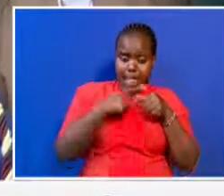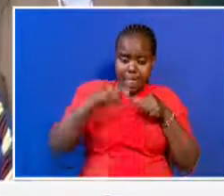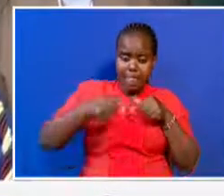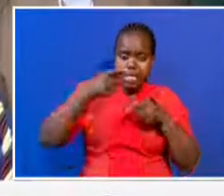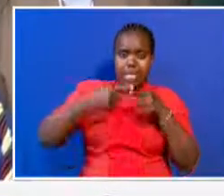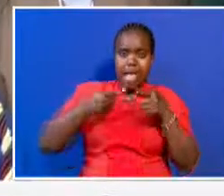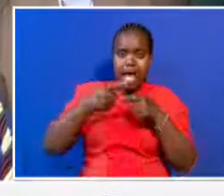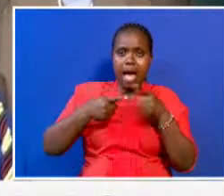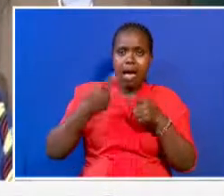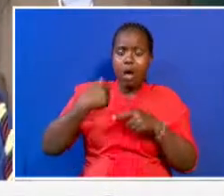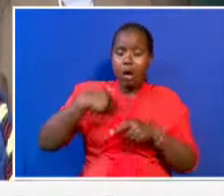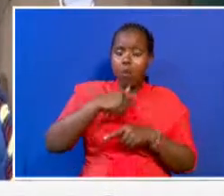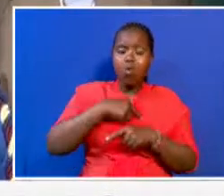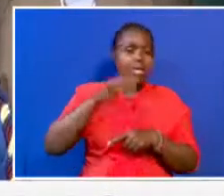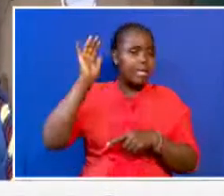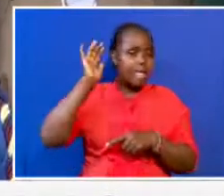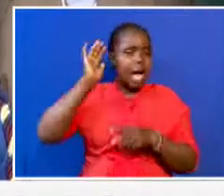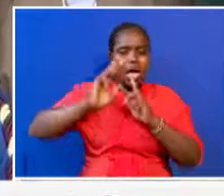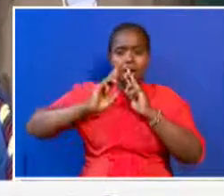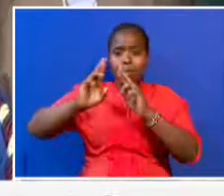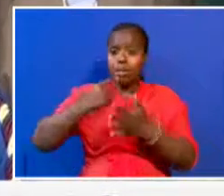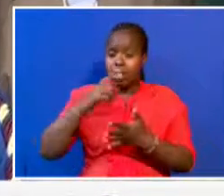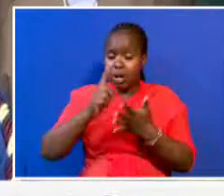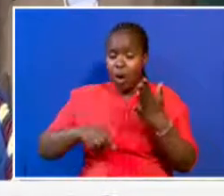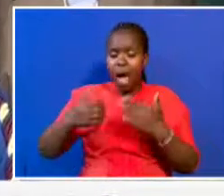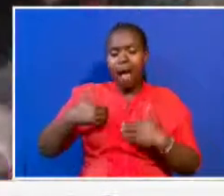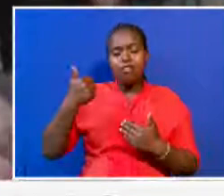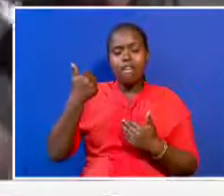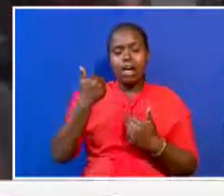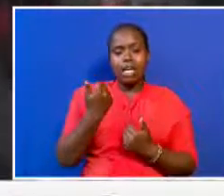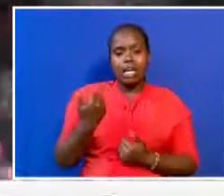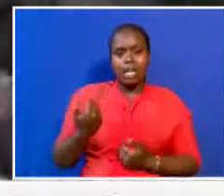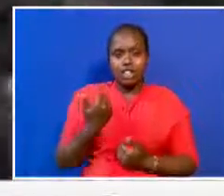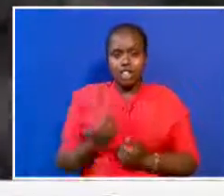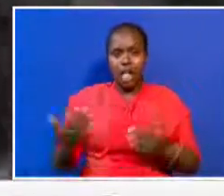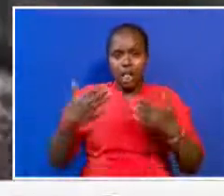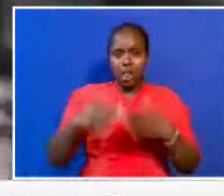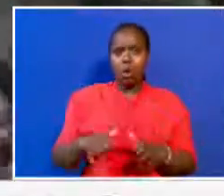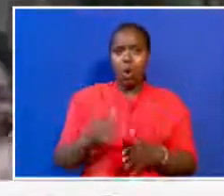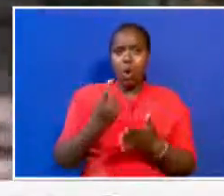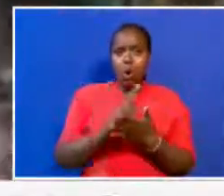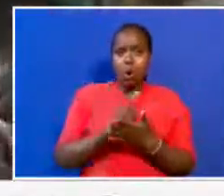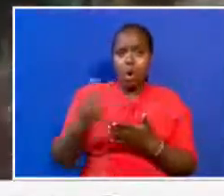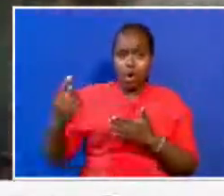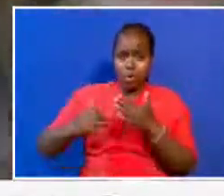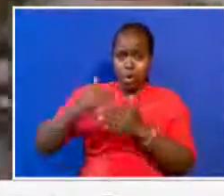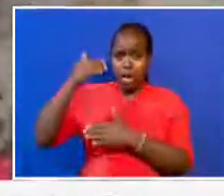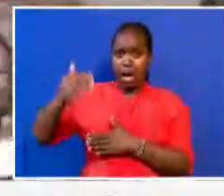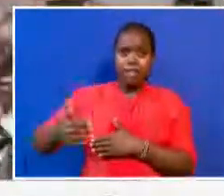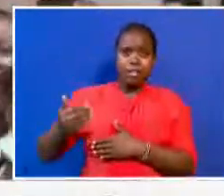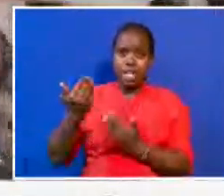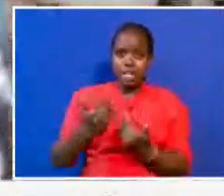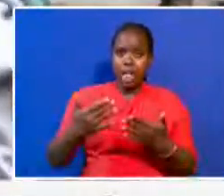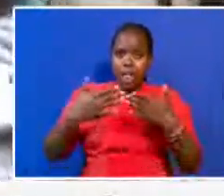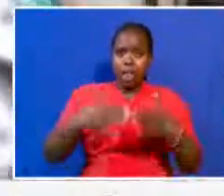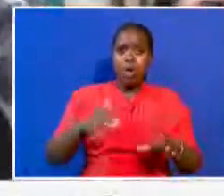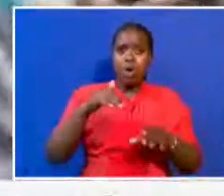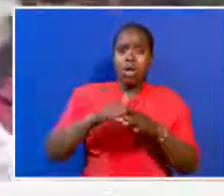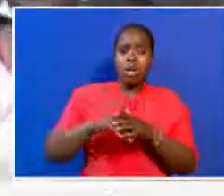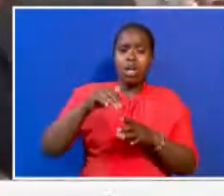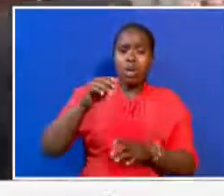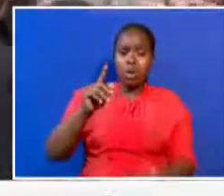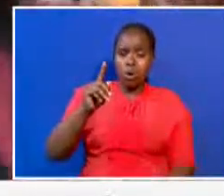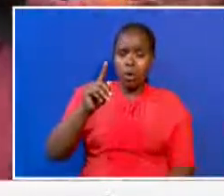huu tuliripotiwa kuwa kuna mtoto amepotea. Takriban wiki moja tu baada yake kuripotiwa kupotea katika eneo la